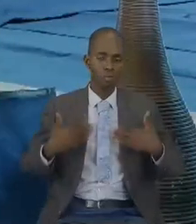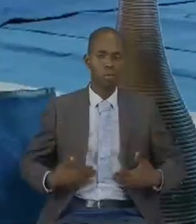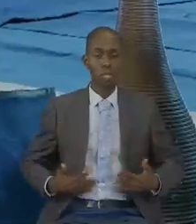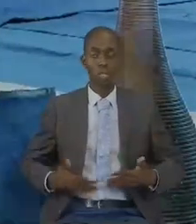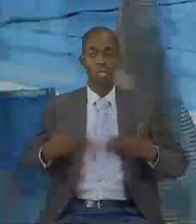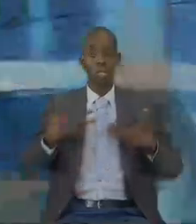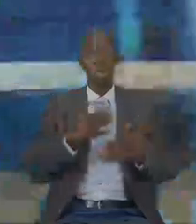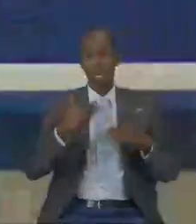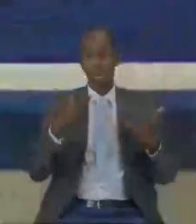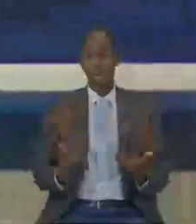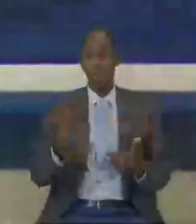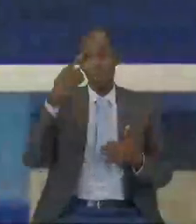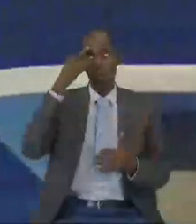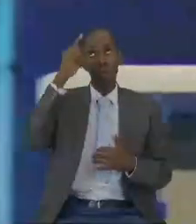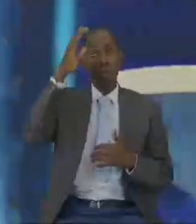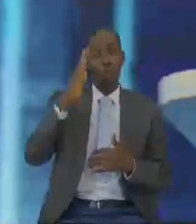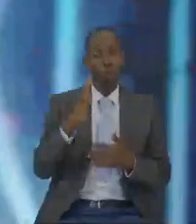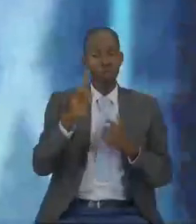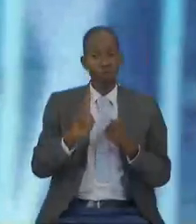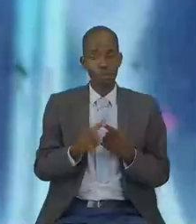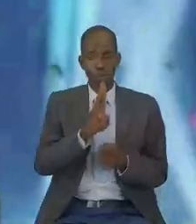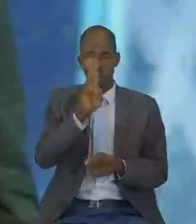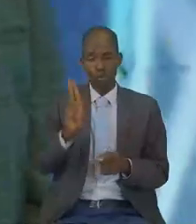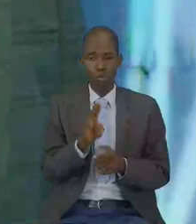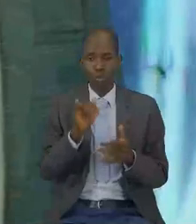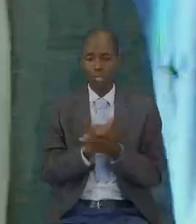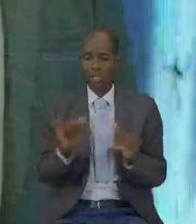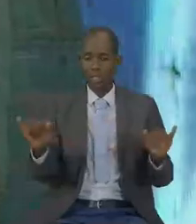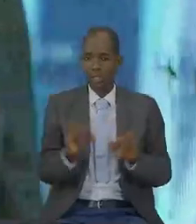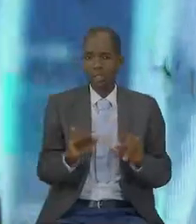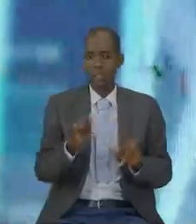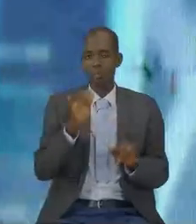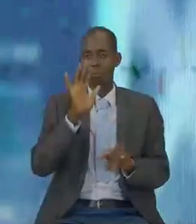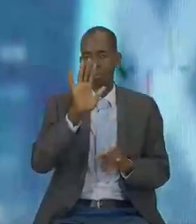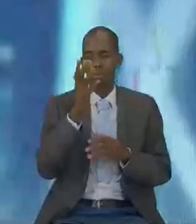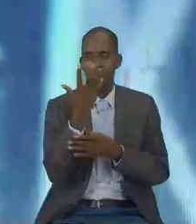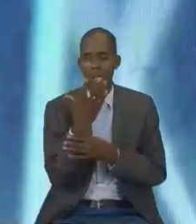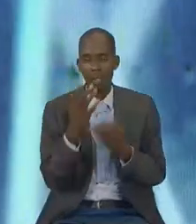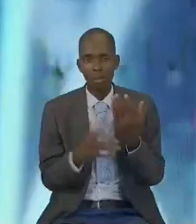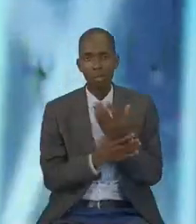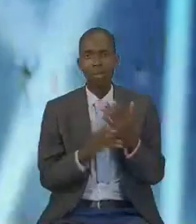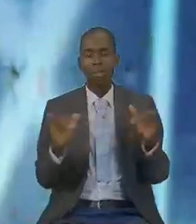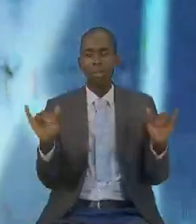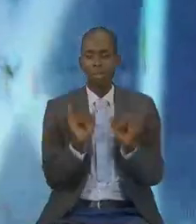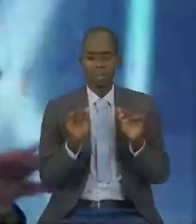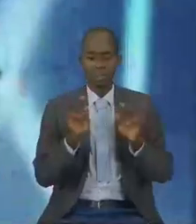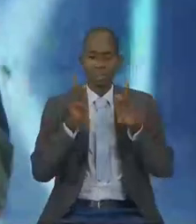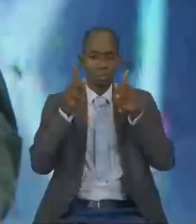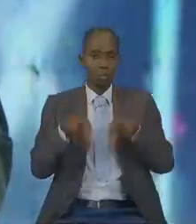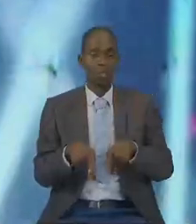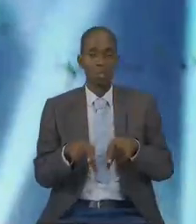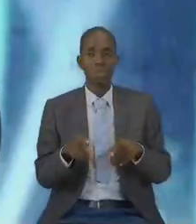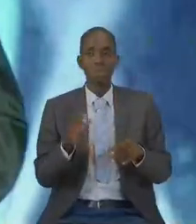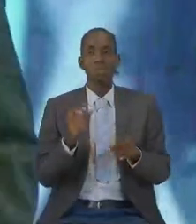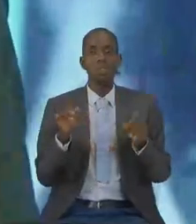plat-là. Et pour que Dieu puisse maintenant utiliser cette même main, cet